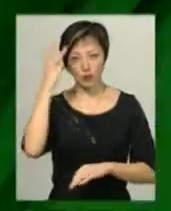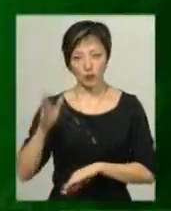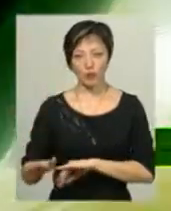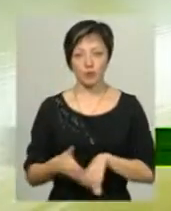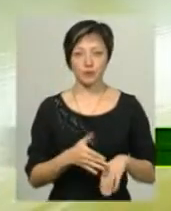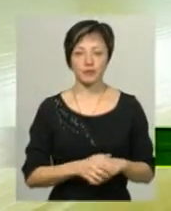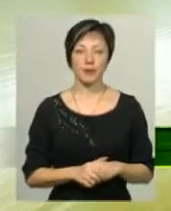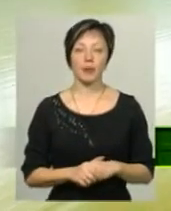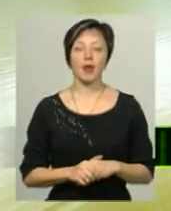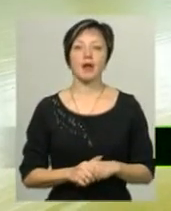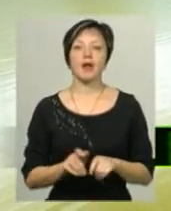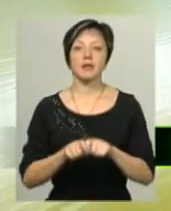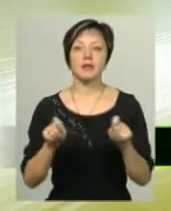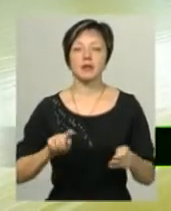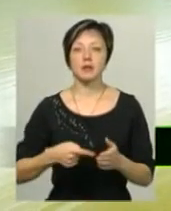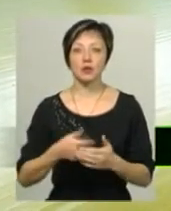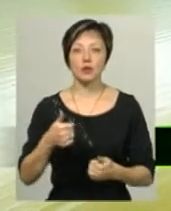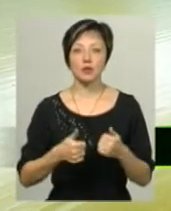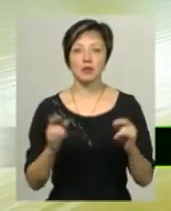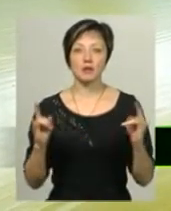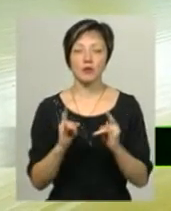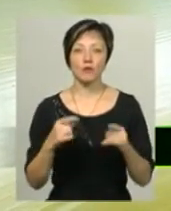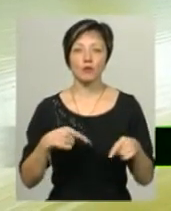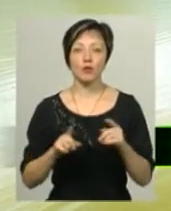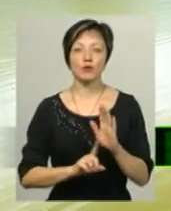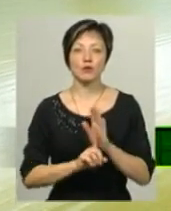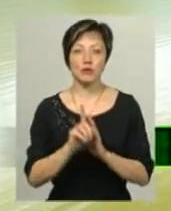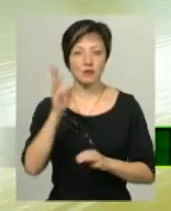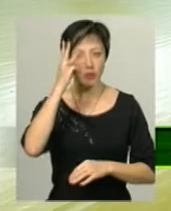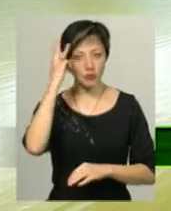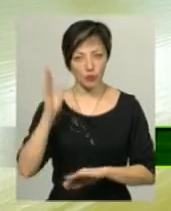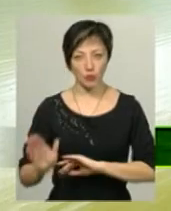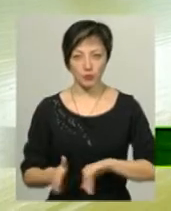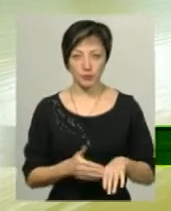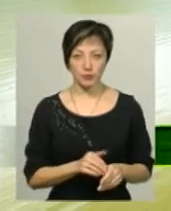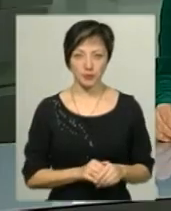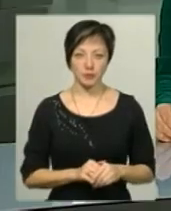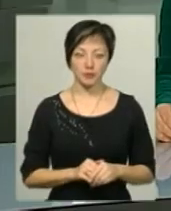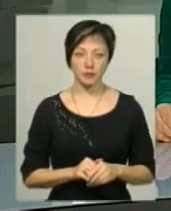Хмельницькому. Відкритий міський турнір з міні-футболу розпочався в обласному центрі.